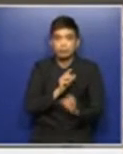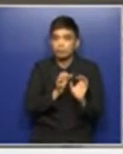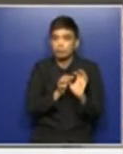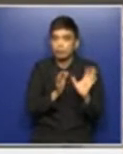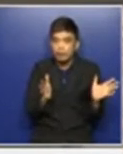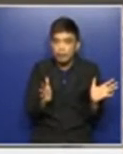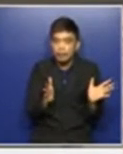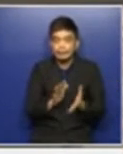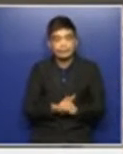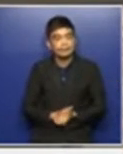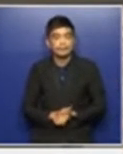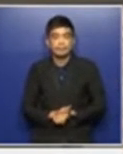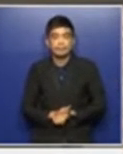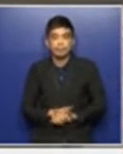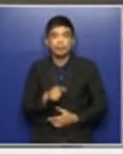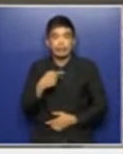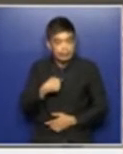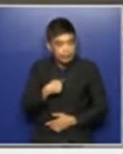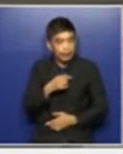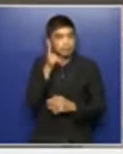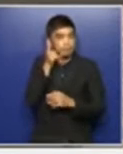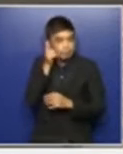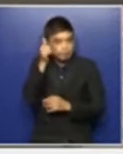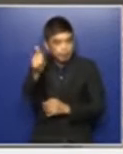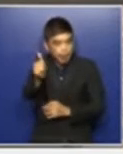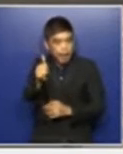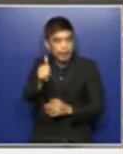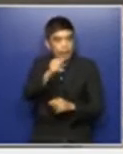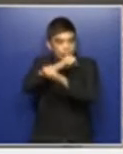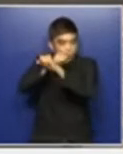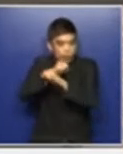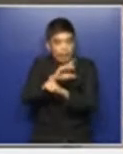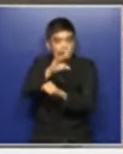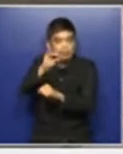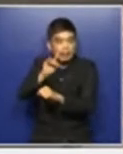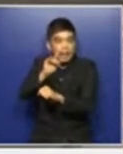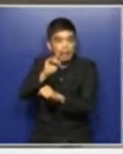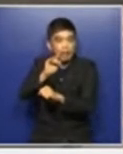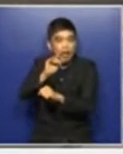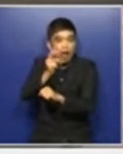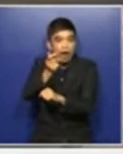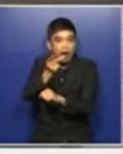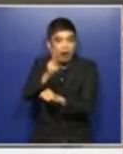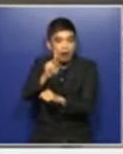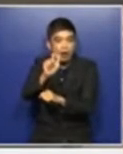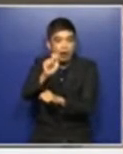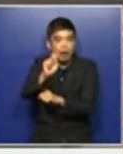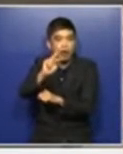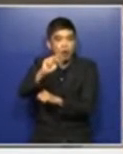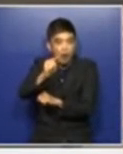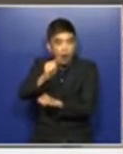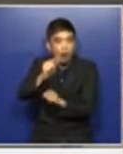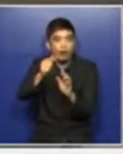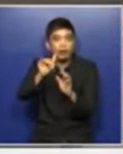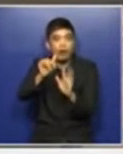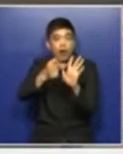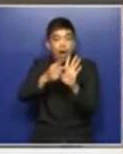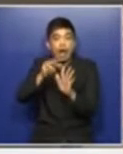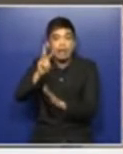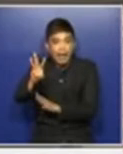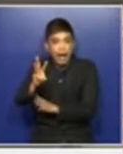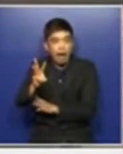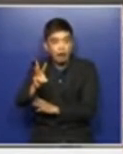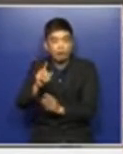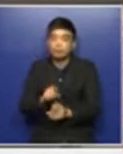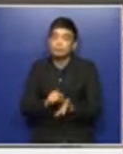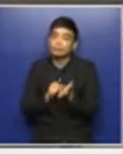ชาวบ้านได้ตามไปที่เขตพื้นที่รักษาพันธุ์สัตว์ป่าคลองยาวปรากฏว่าเจ้าหน้าที่แจ้งว่าเรื่องนี้ไม่เคย